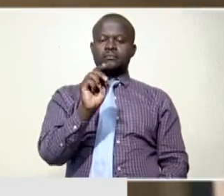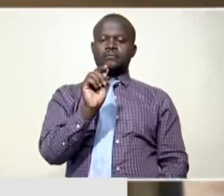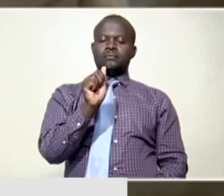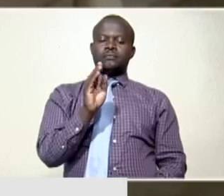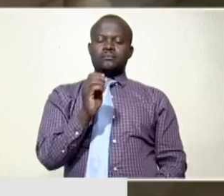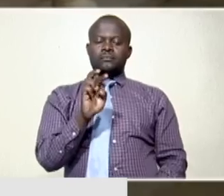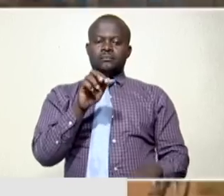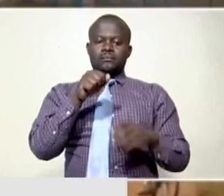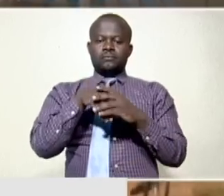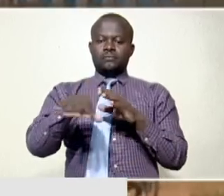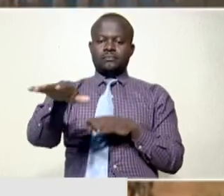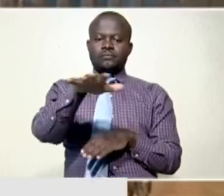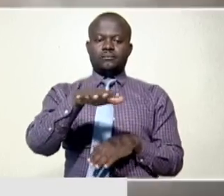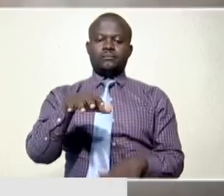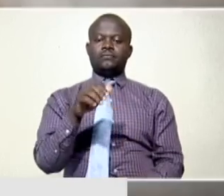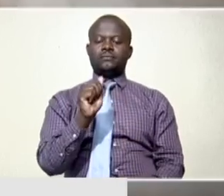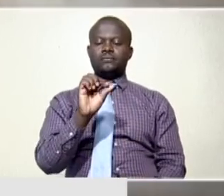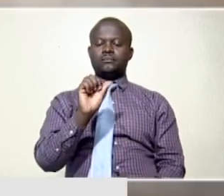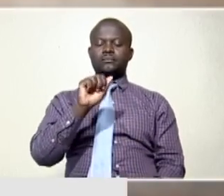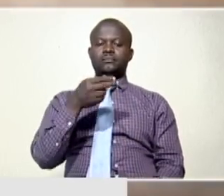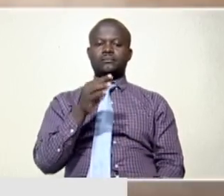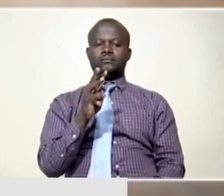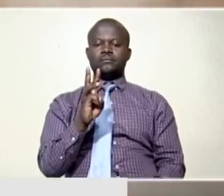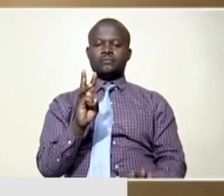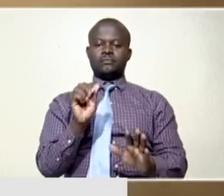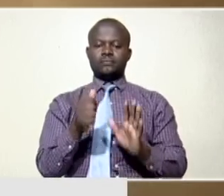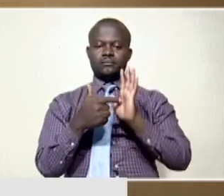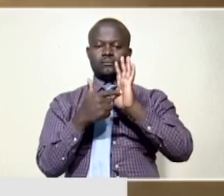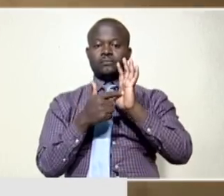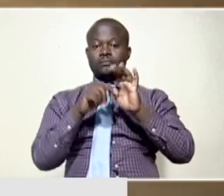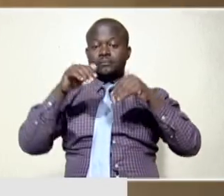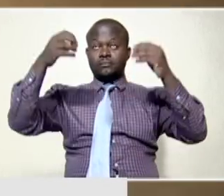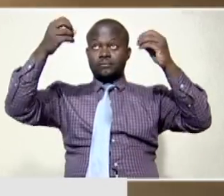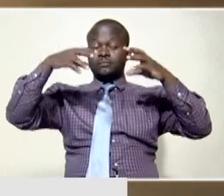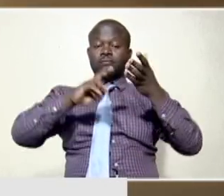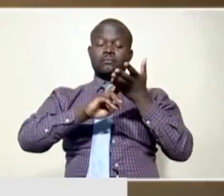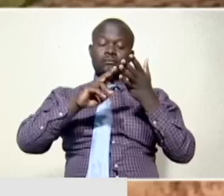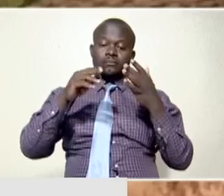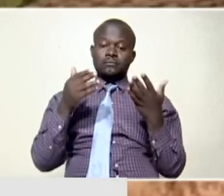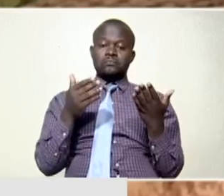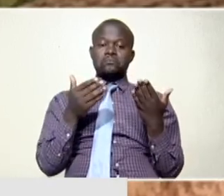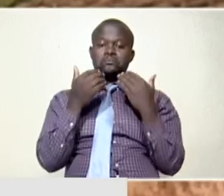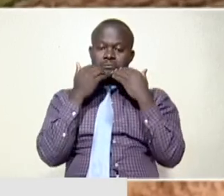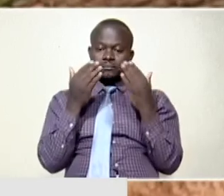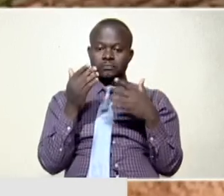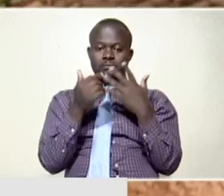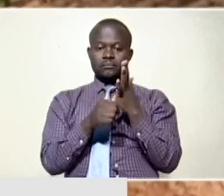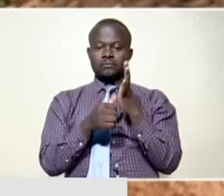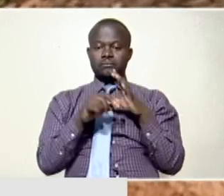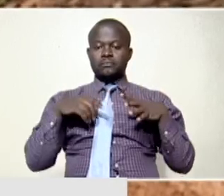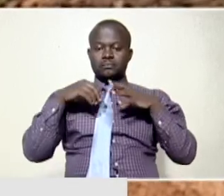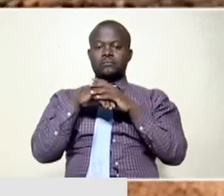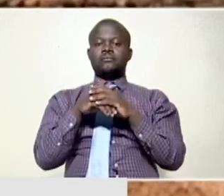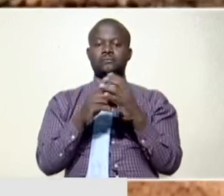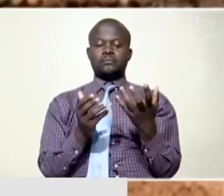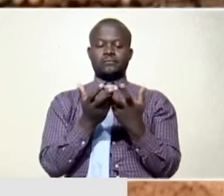mudugudu wa Kamweko mu kagari ka Gahabwa aratwereka uburyo amatara bacanaga bifashishije imirasire atacyaka. Ni ikibazo abatuye muri uyu mudugudu